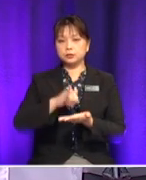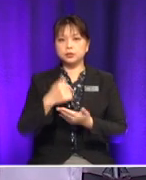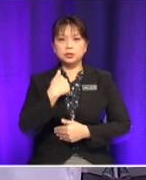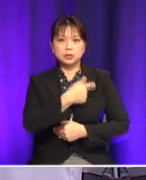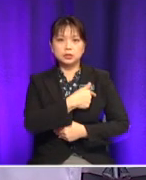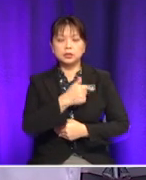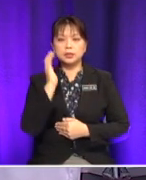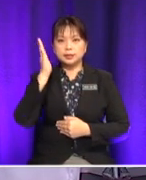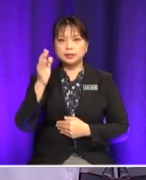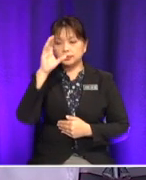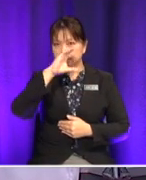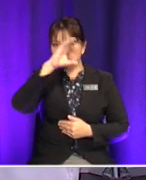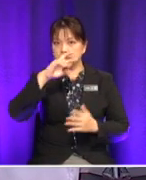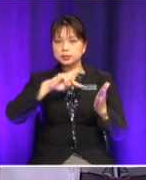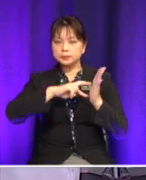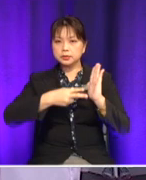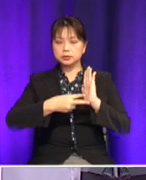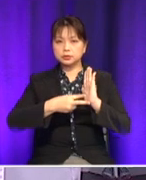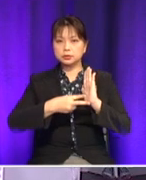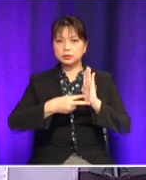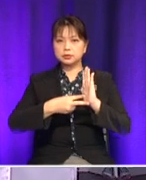mendefinisi secara operasi